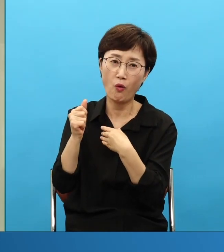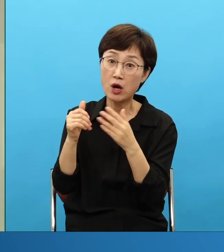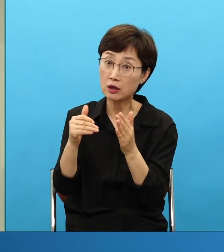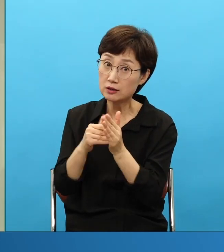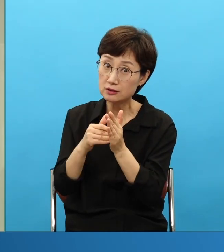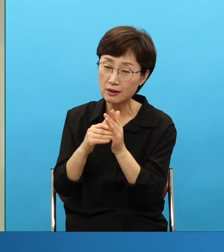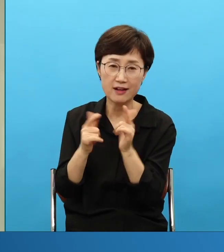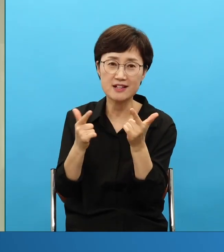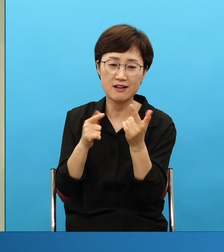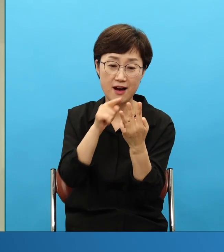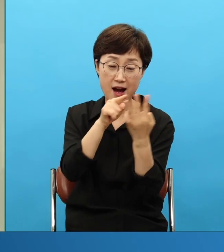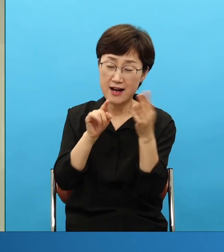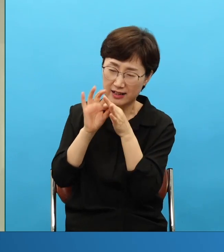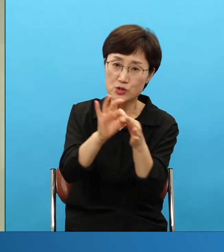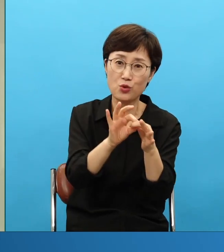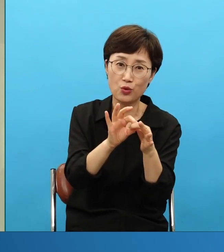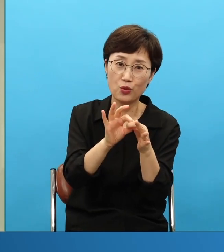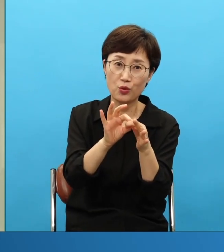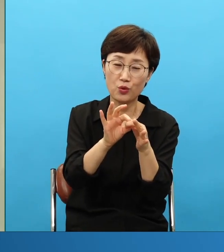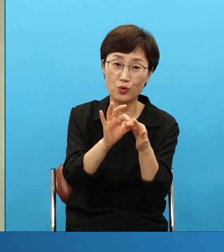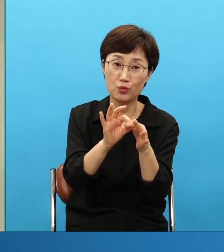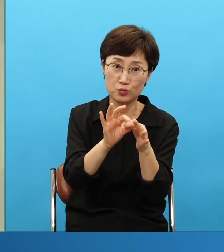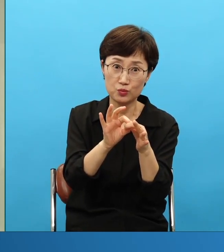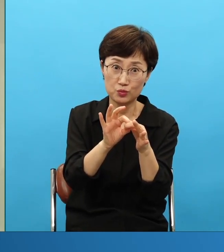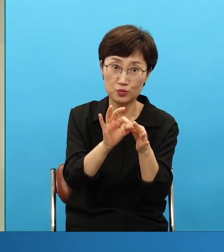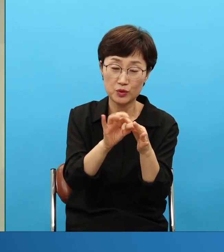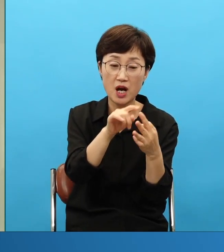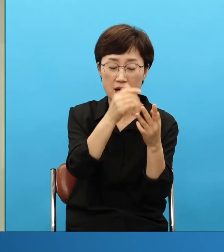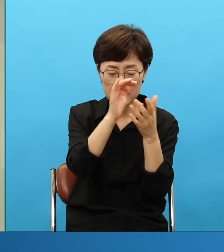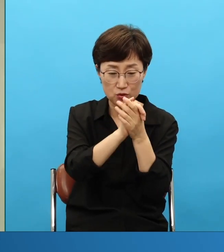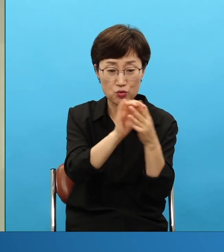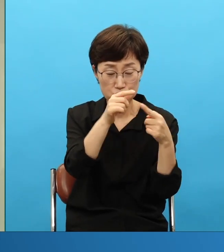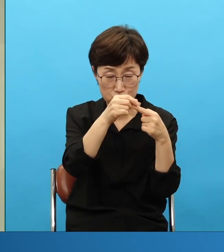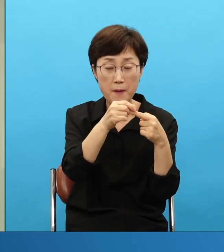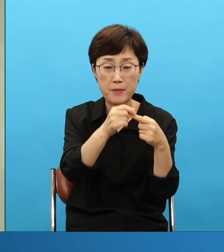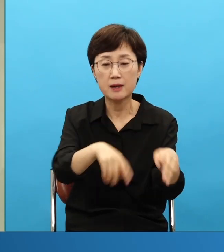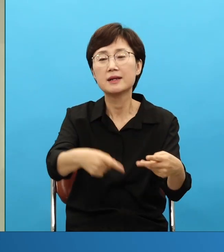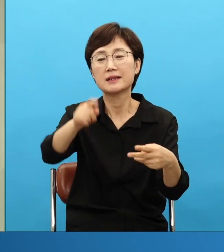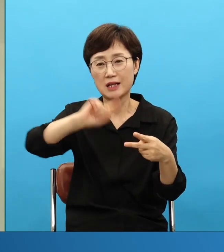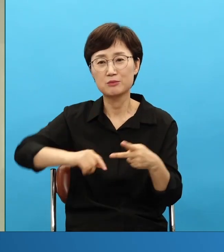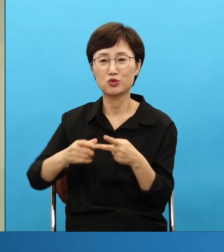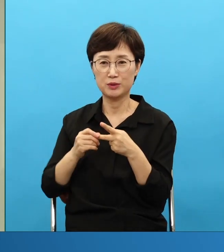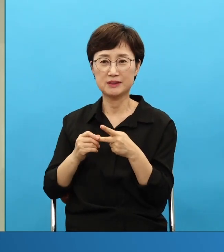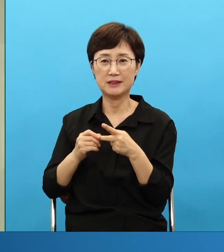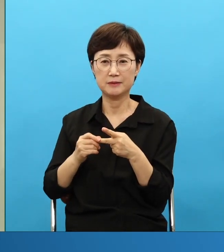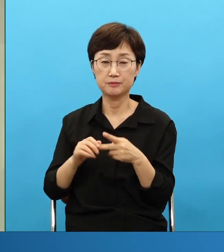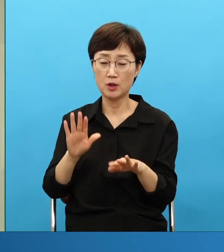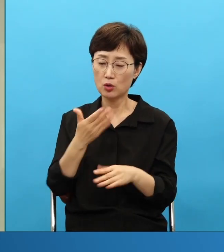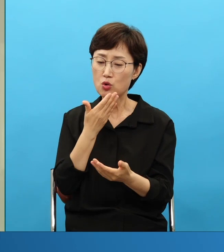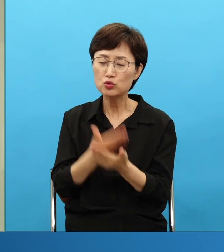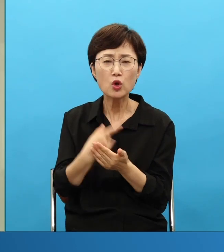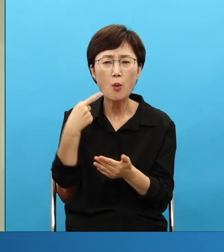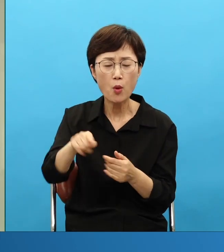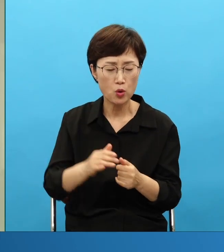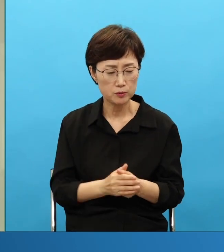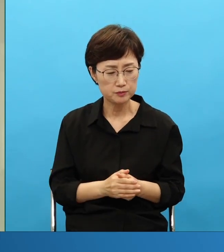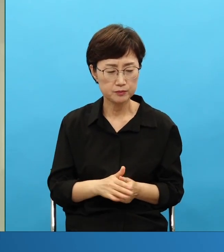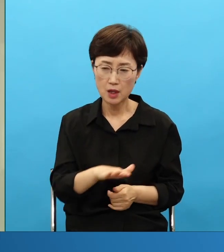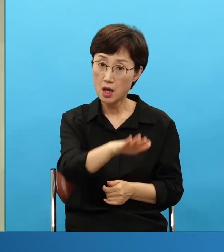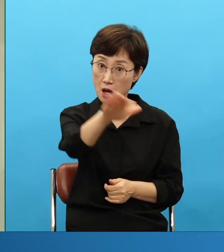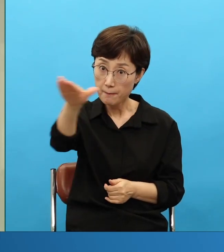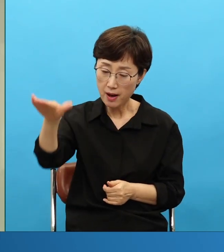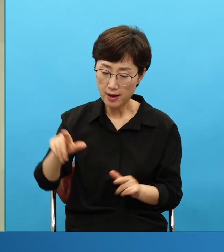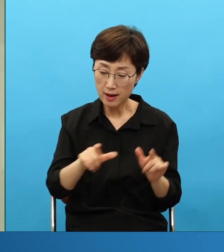시작하는데 두 번째 게 중요해요. And those answers continue to come, but the second thing is important. 우리는 위기가 왔다